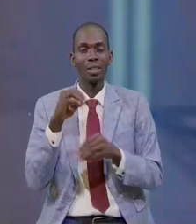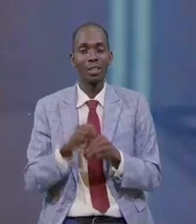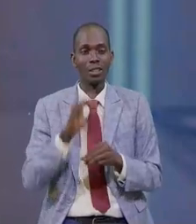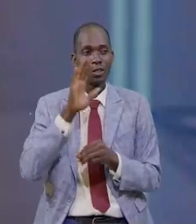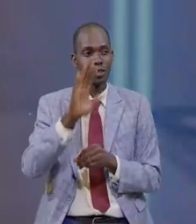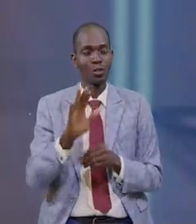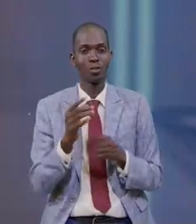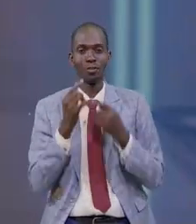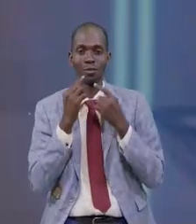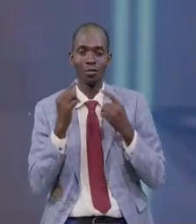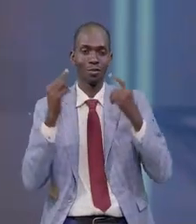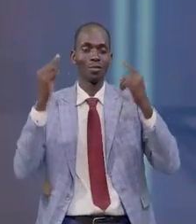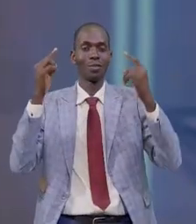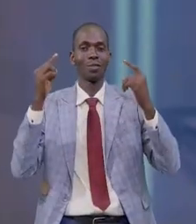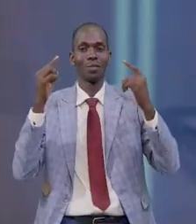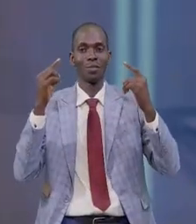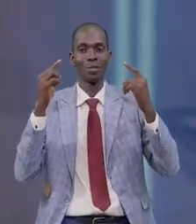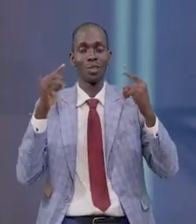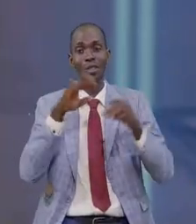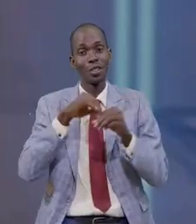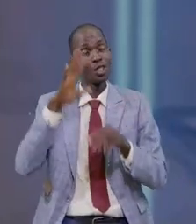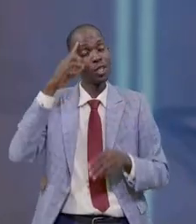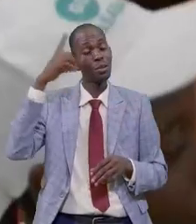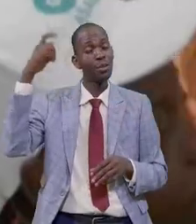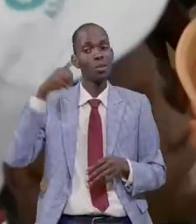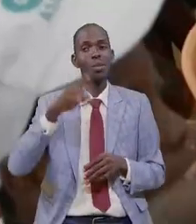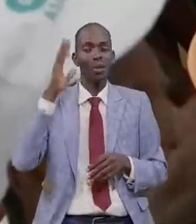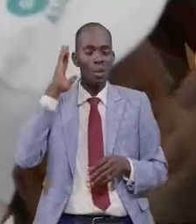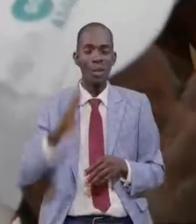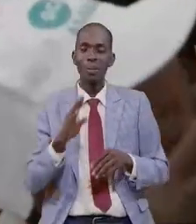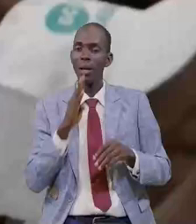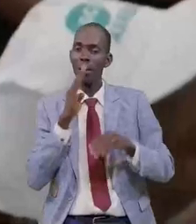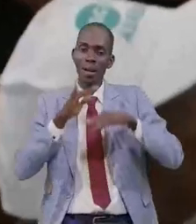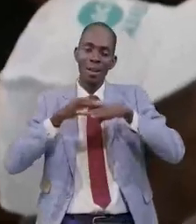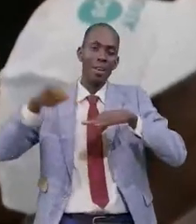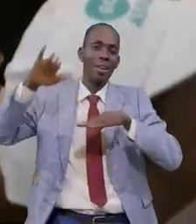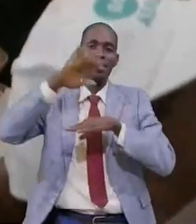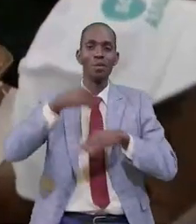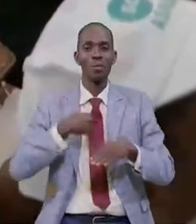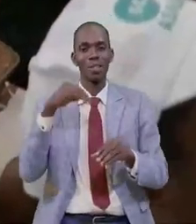vos accomplissements vous irez au-delà de